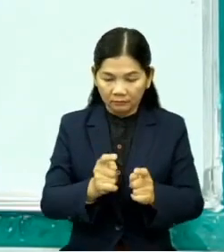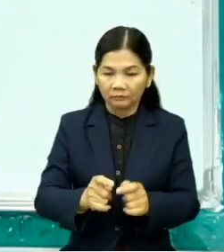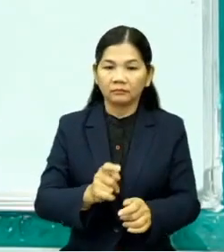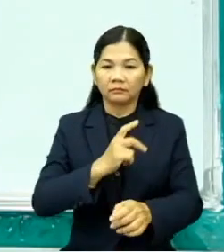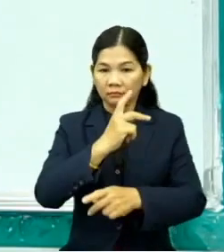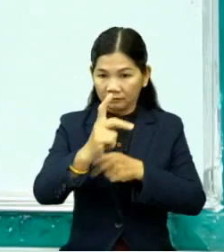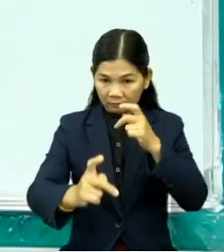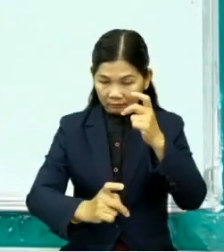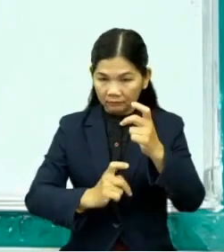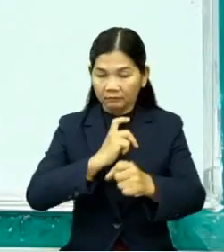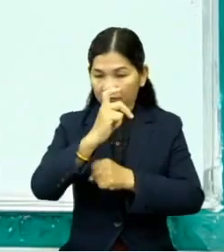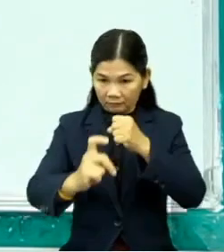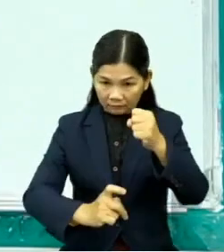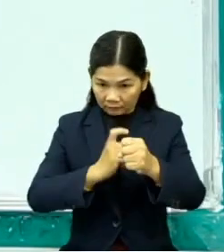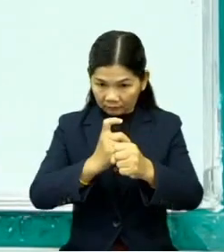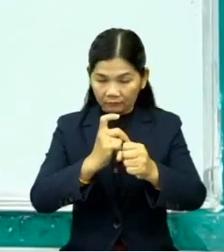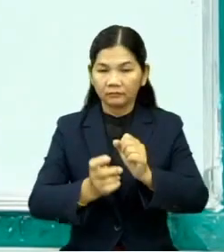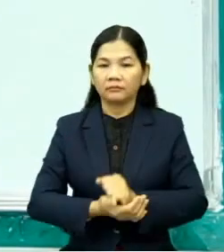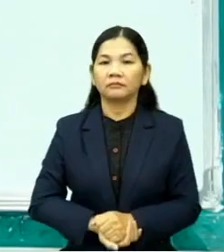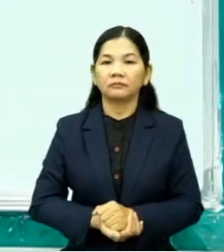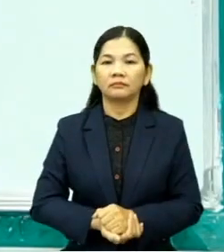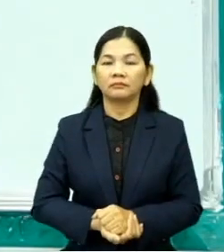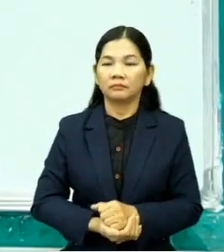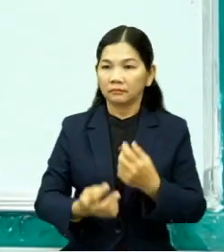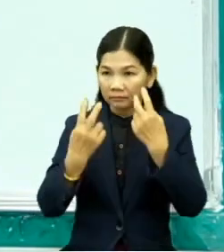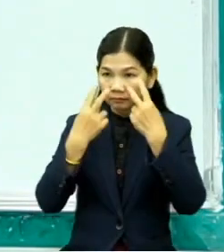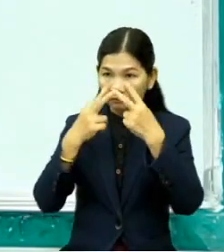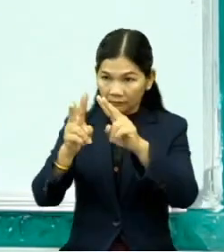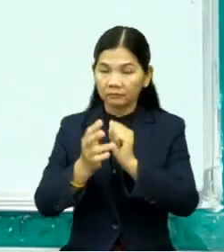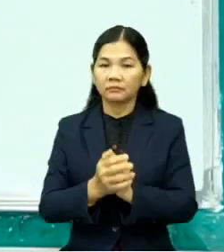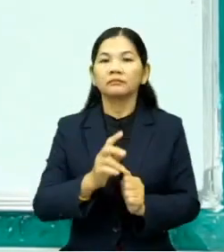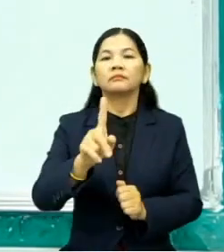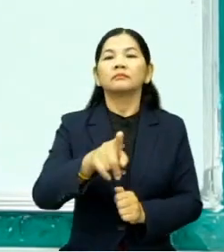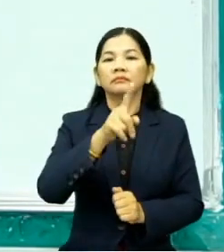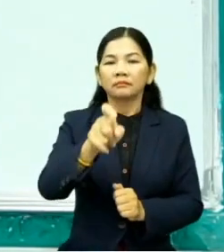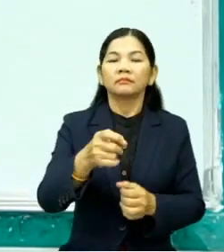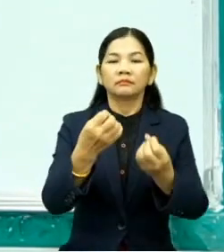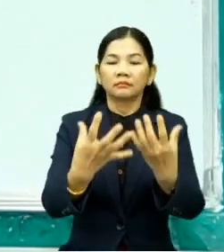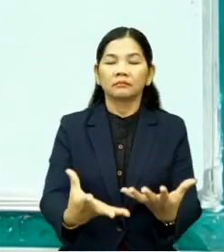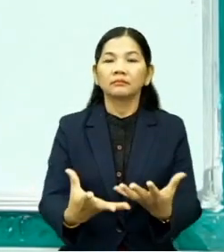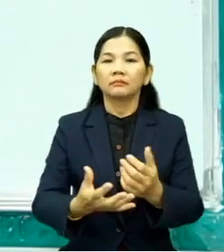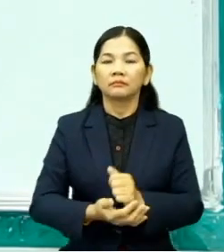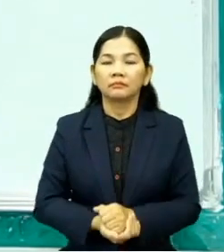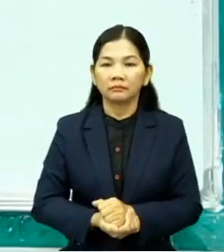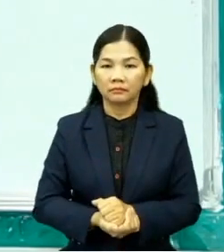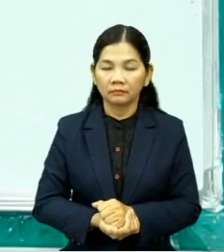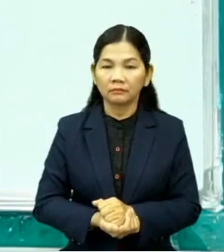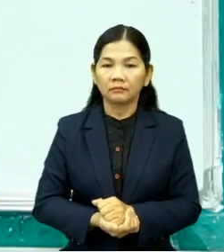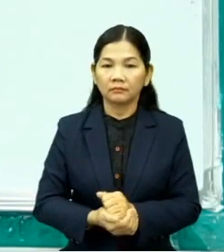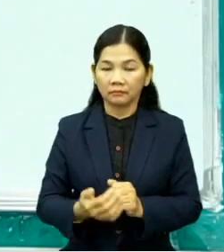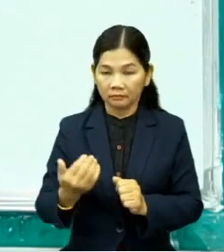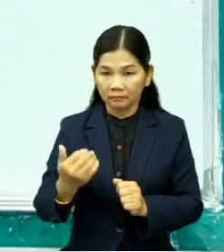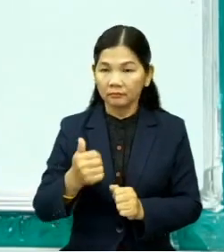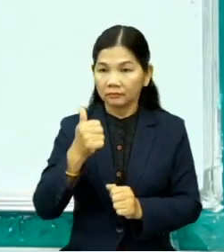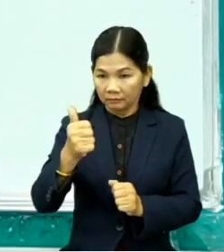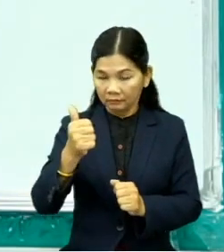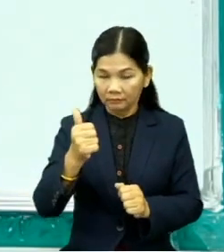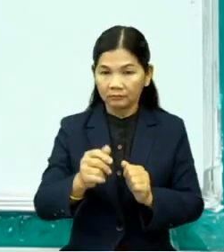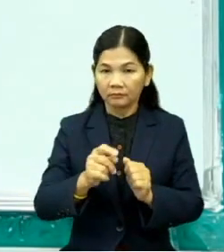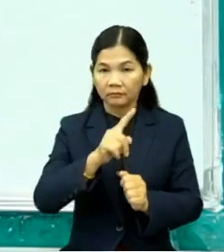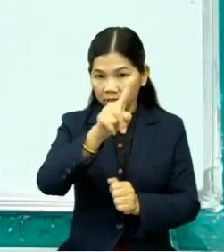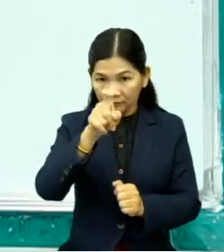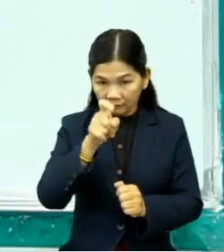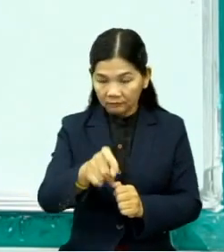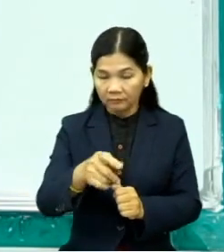ញ្ចឹងកូនទាំងអស់គ្នាកុំពិនិត្យចូលសង្កេតមើលមកកូនតើសំណួររបស់យើងមានប៉ុន្មានសំណួរទៅកូនចាល្អណាស់សំណួររ